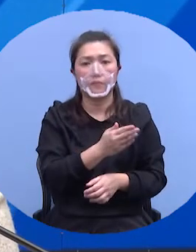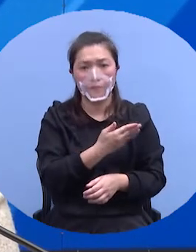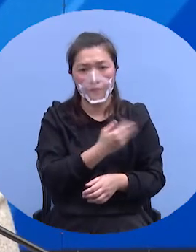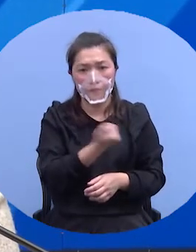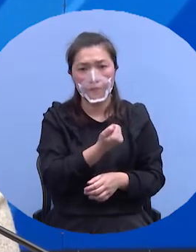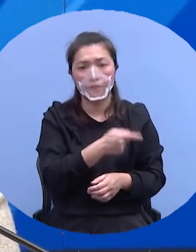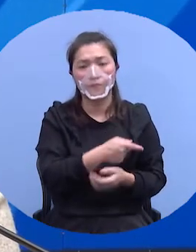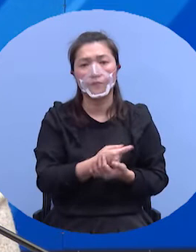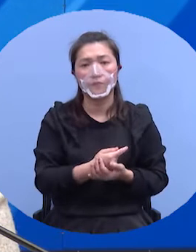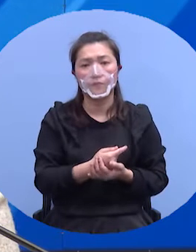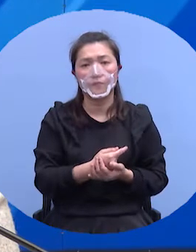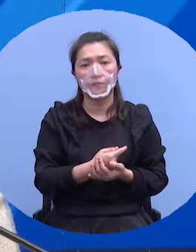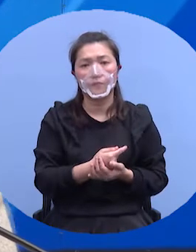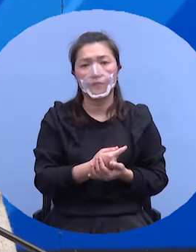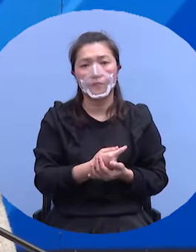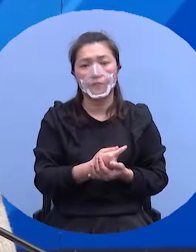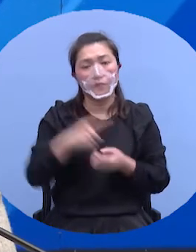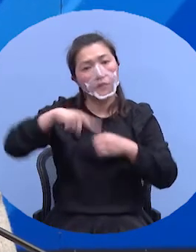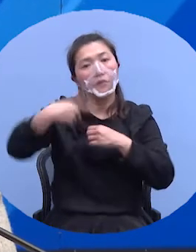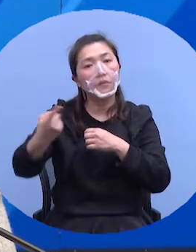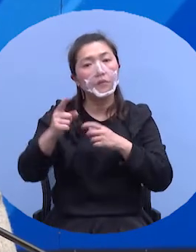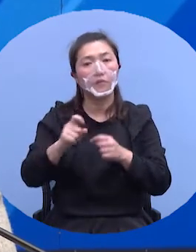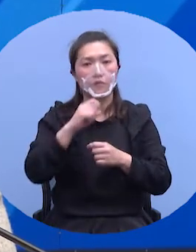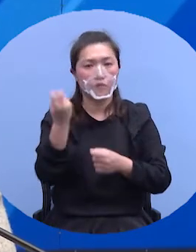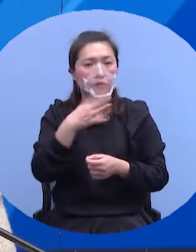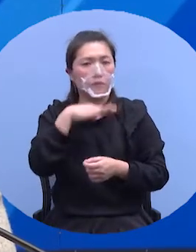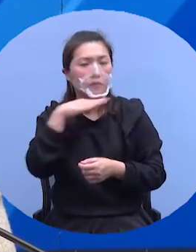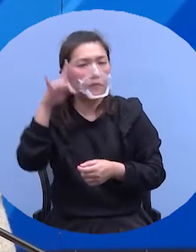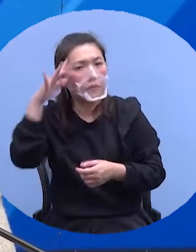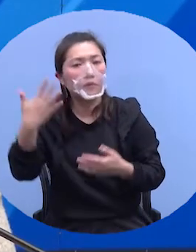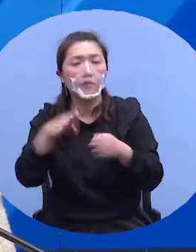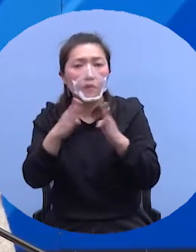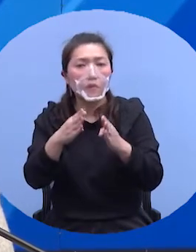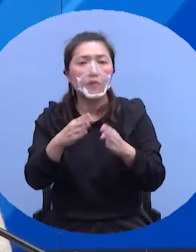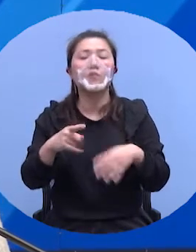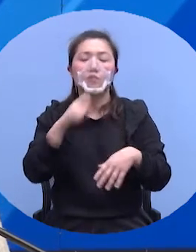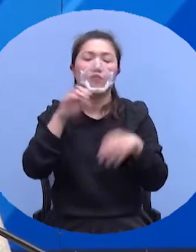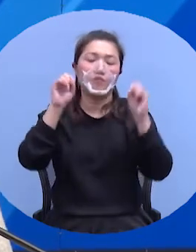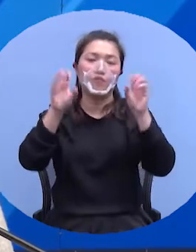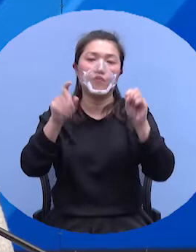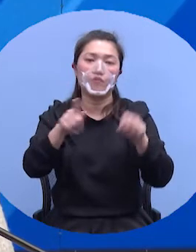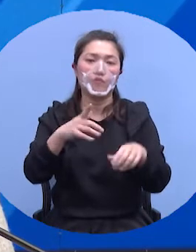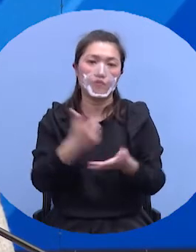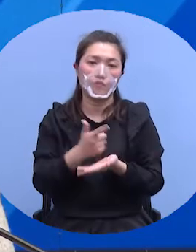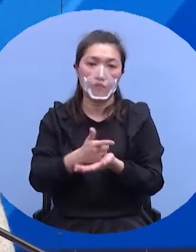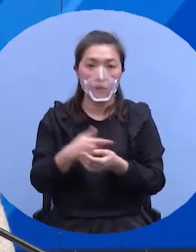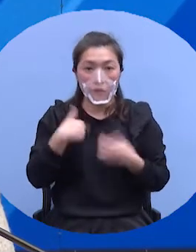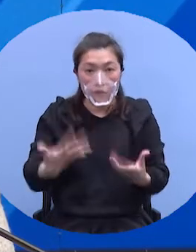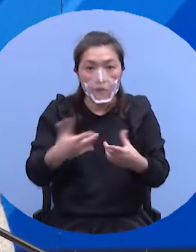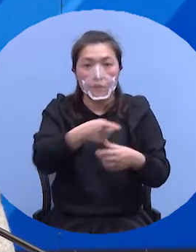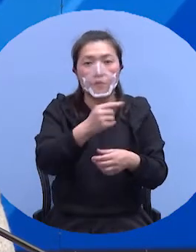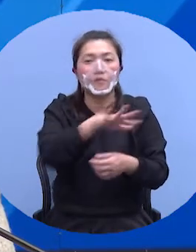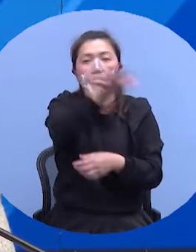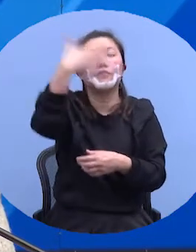試劑喺度嘅。另一個原因，再等幾日先開展咧，就係做宣傳啊。因為雖然我話而家已經好